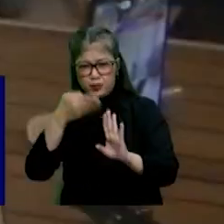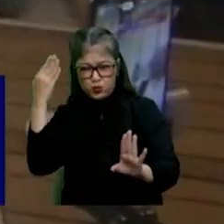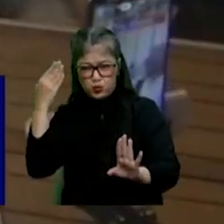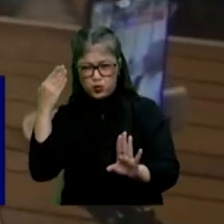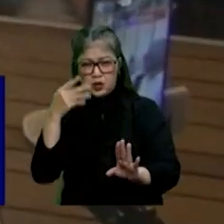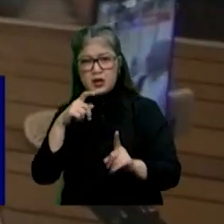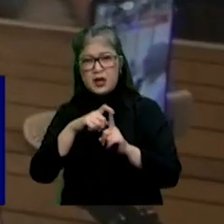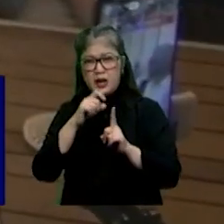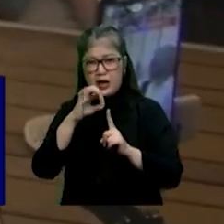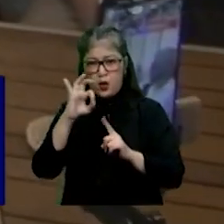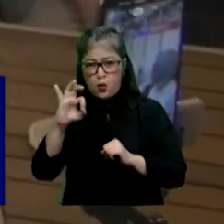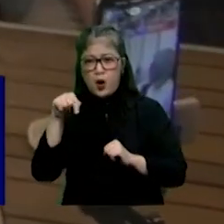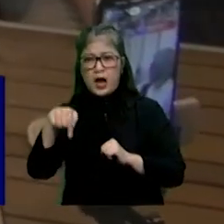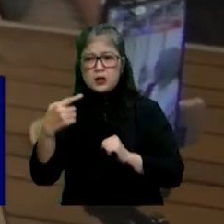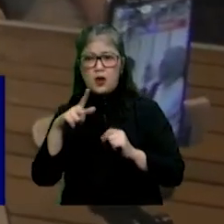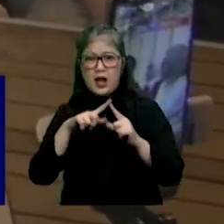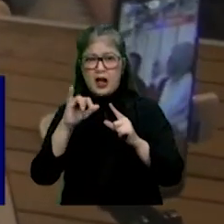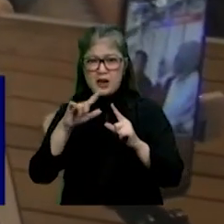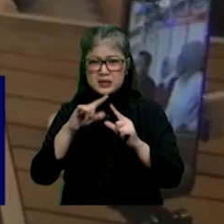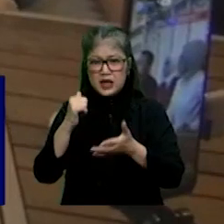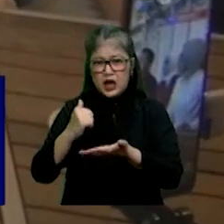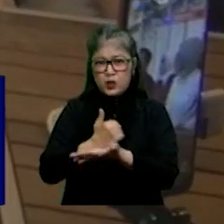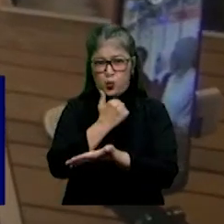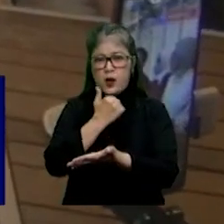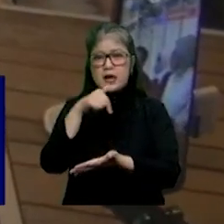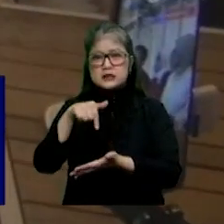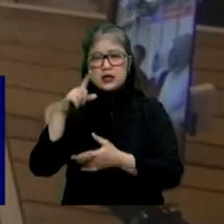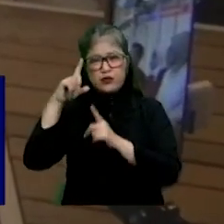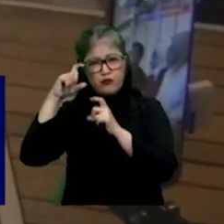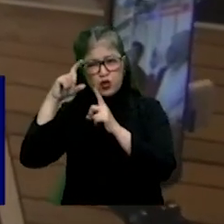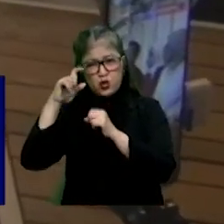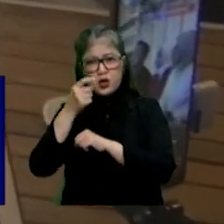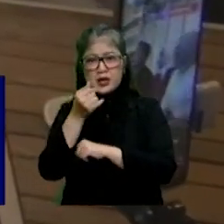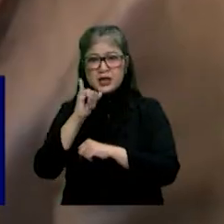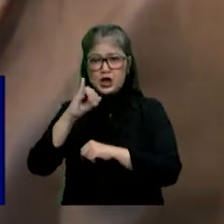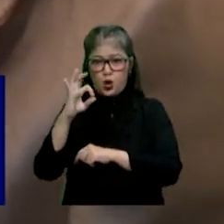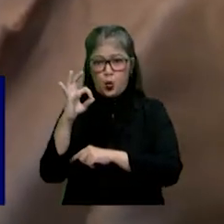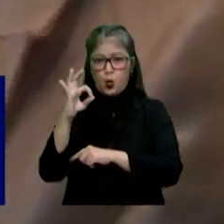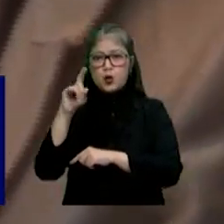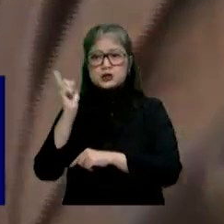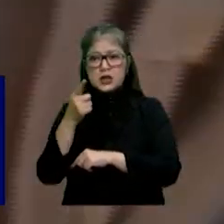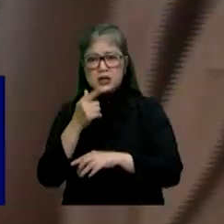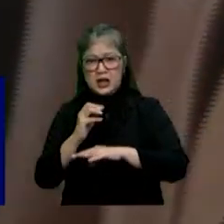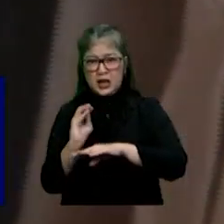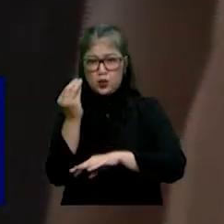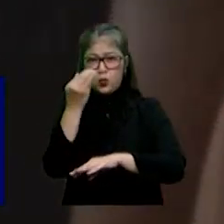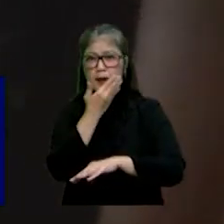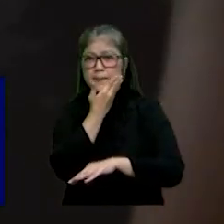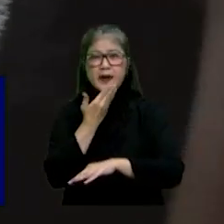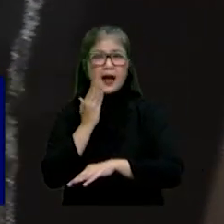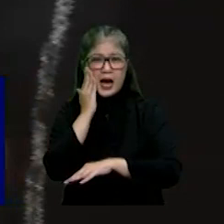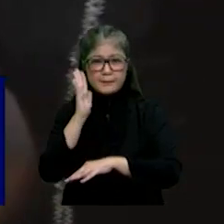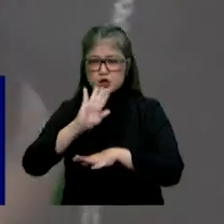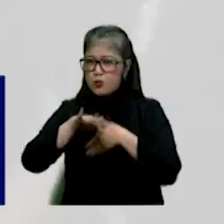dan sejumlah direktur termasuk direktur fotografi Rio Motret alias Rio Wibowo dan direktur kecantikan Slem Yono yang ramai-ramai mengundurkan